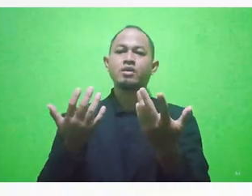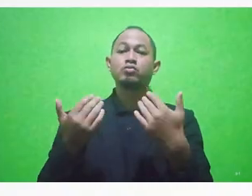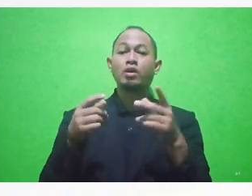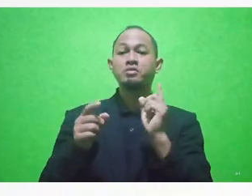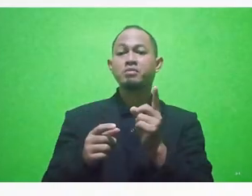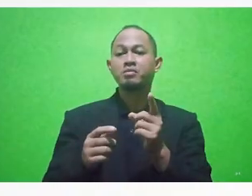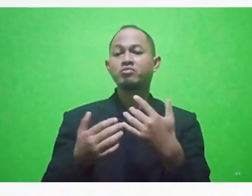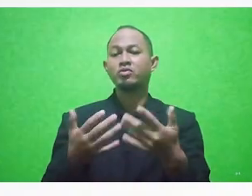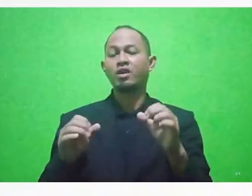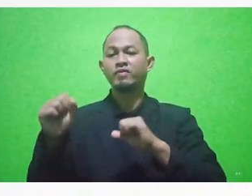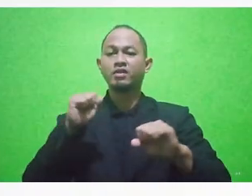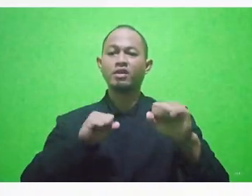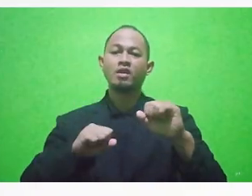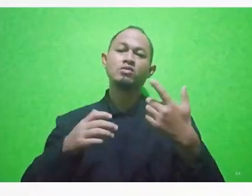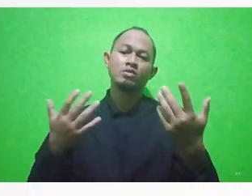aktivitas manusia.